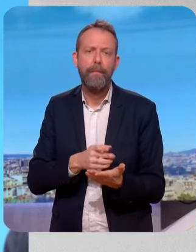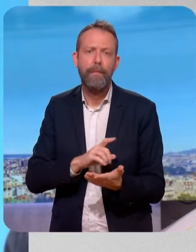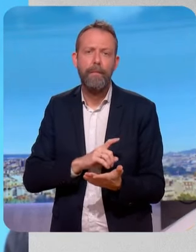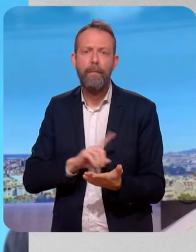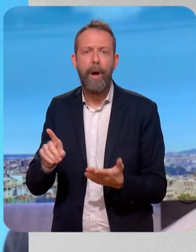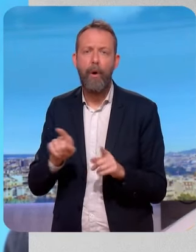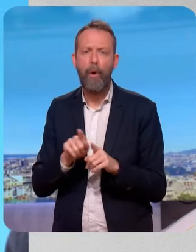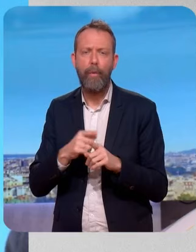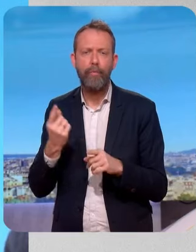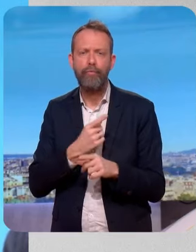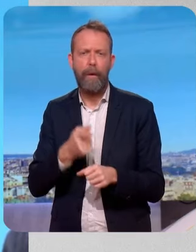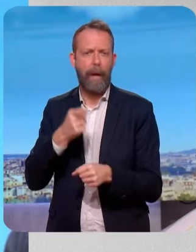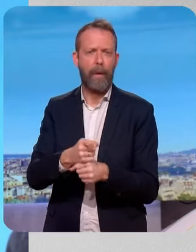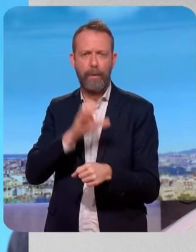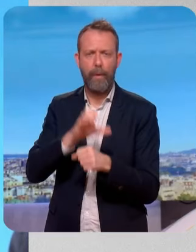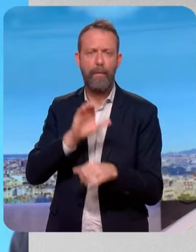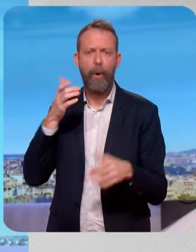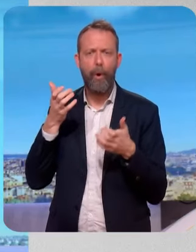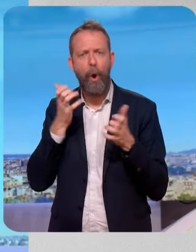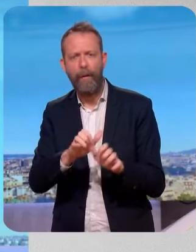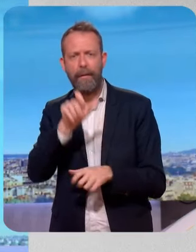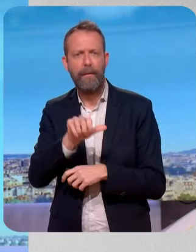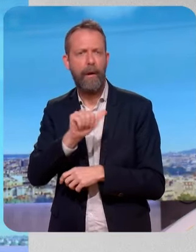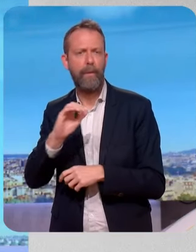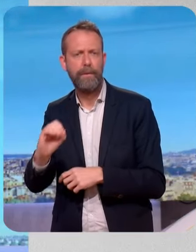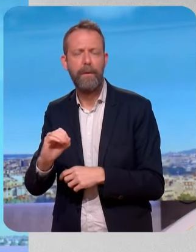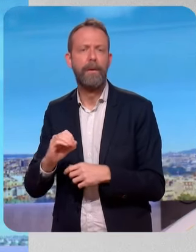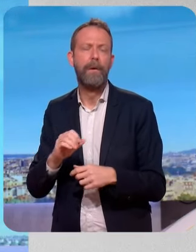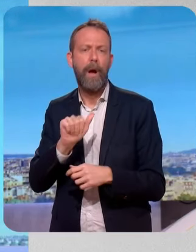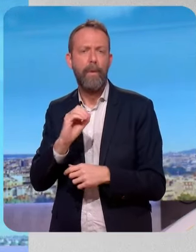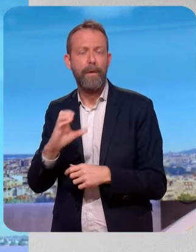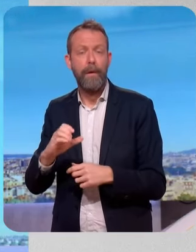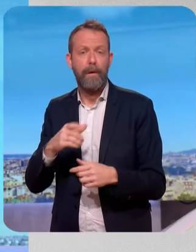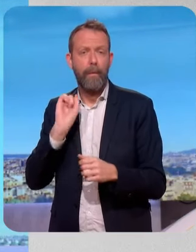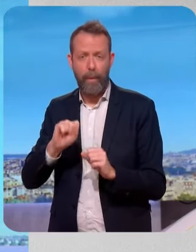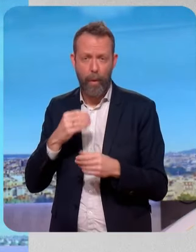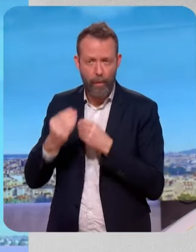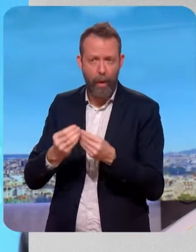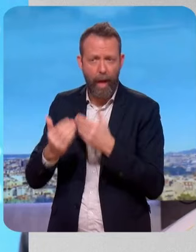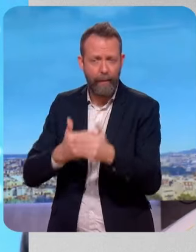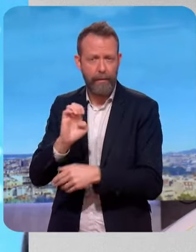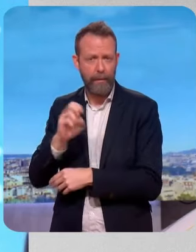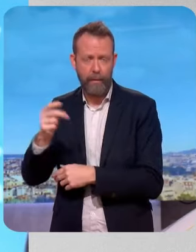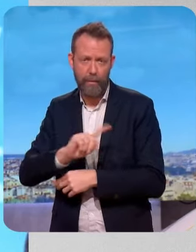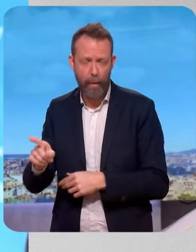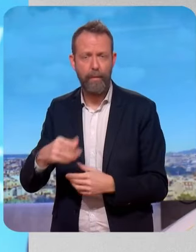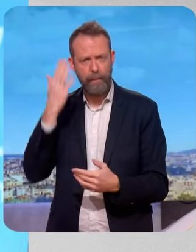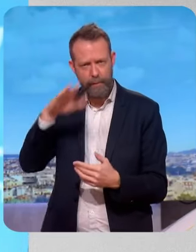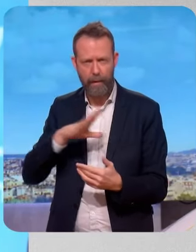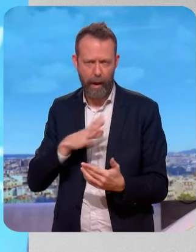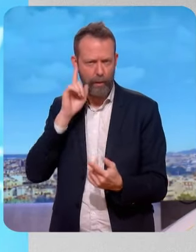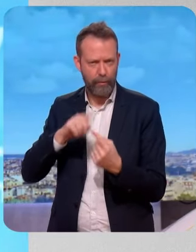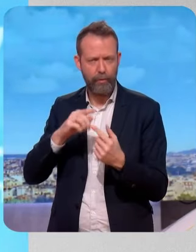sorte de bashing anti-Amélie Oudéa-Castéra que ça va faire avancer l'éducation nationale. Il y a des sujets importants dans